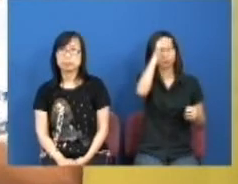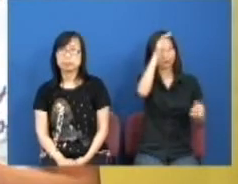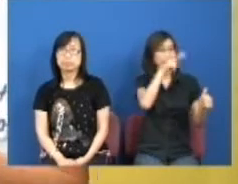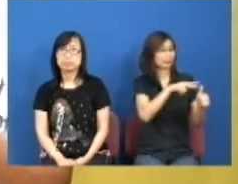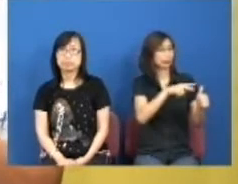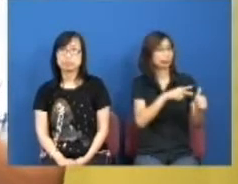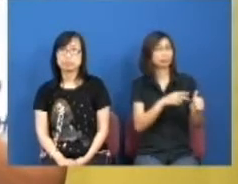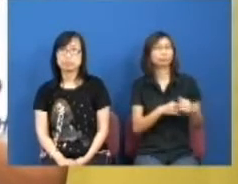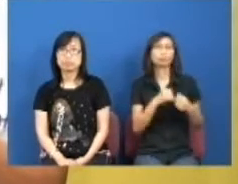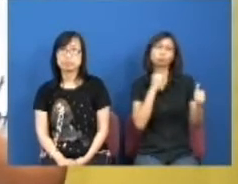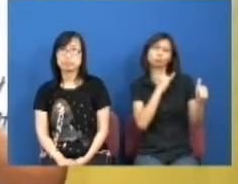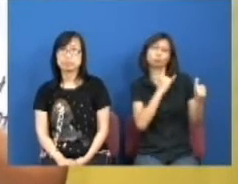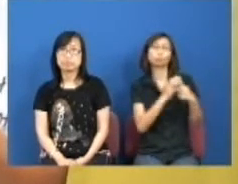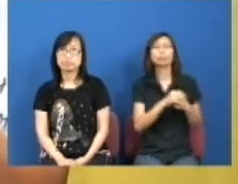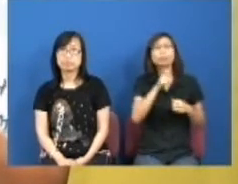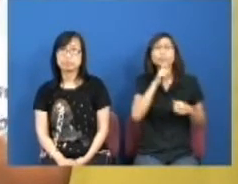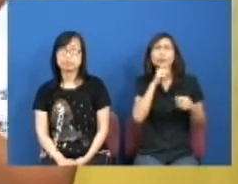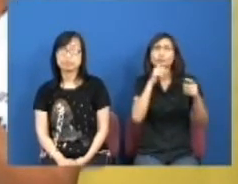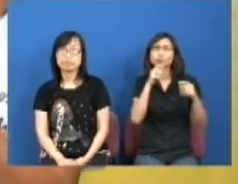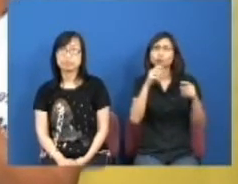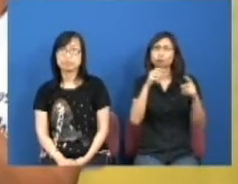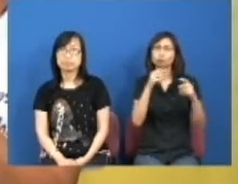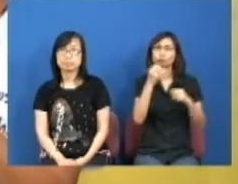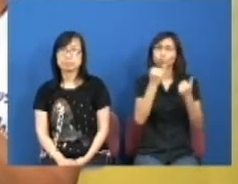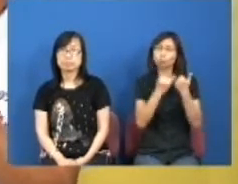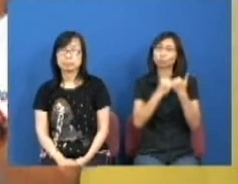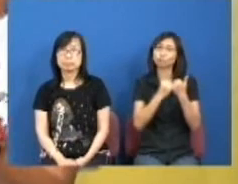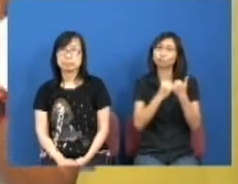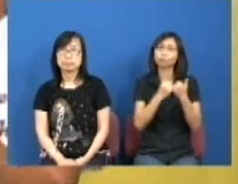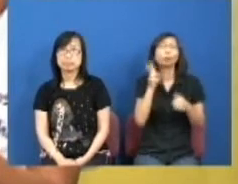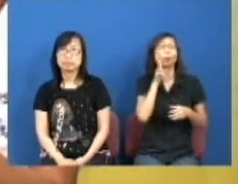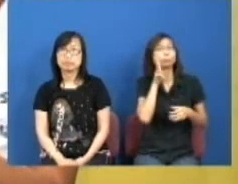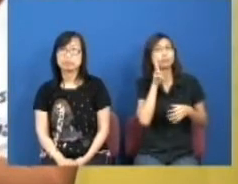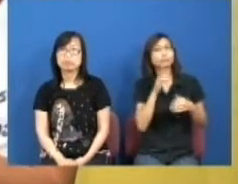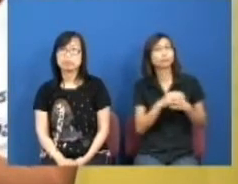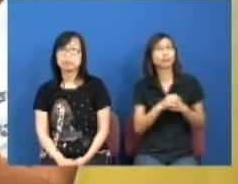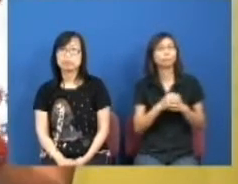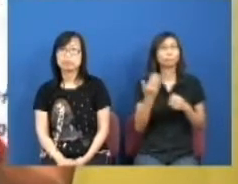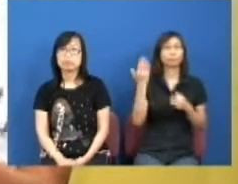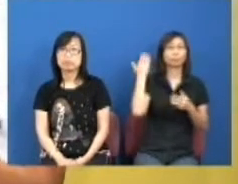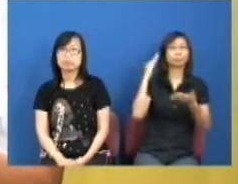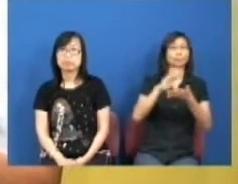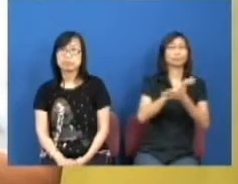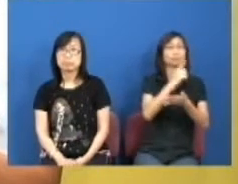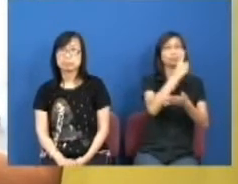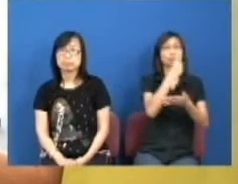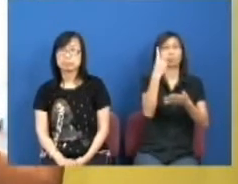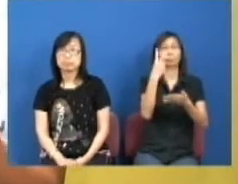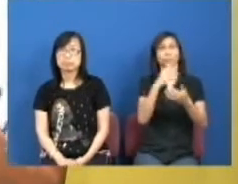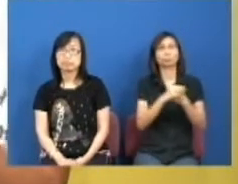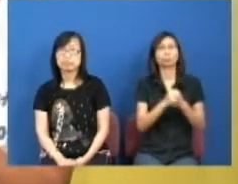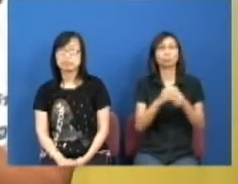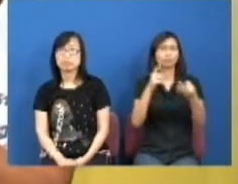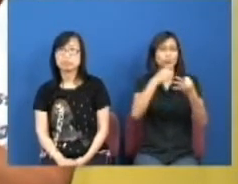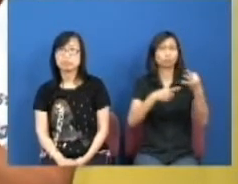會發現到有啲學生，譬如我啱 前一兩年都有陳一樂事件啦，